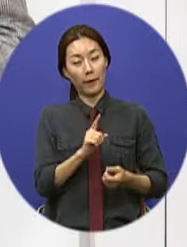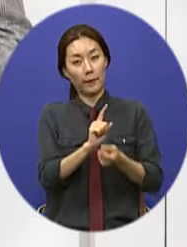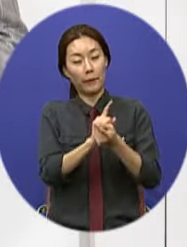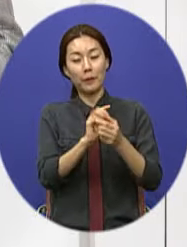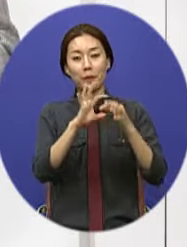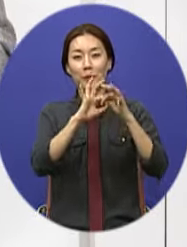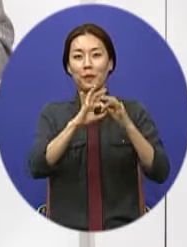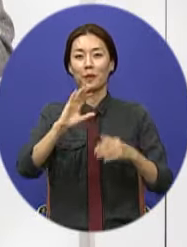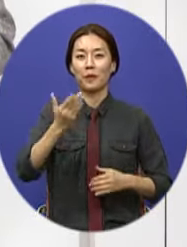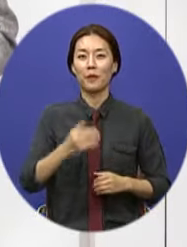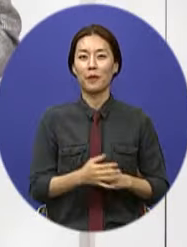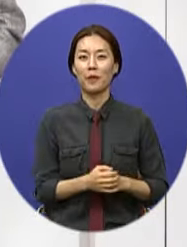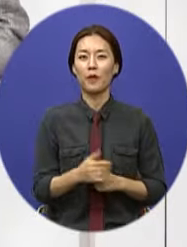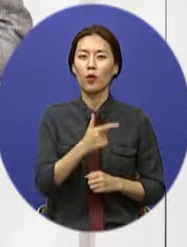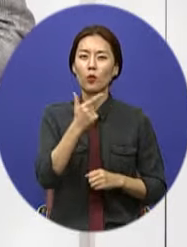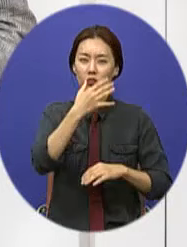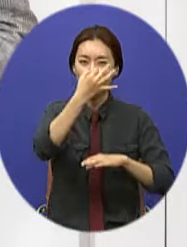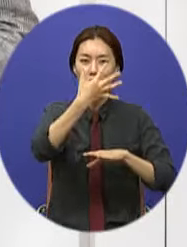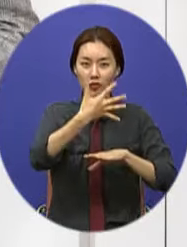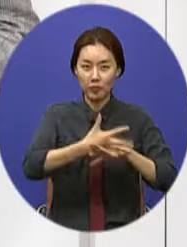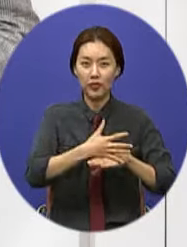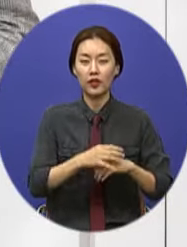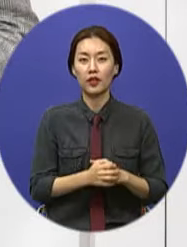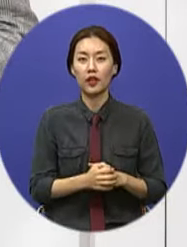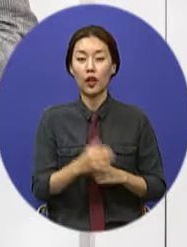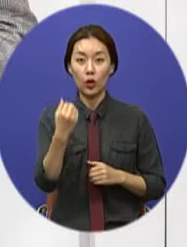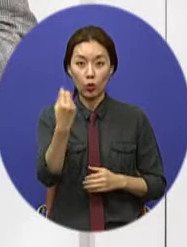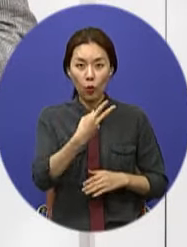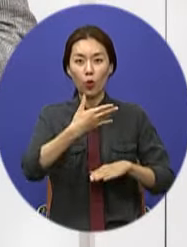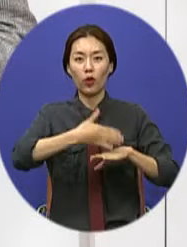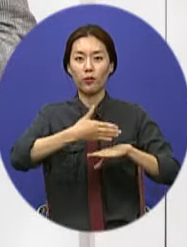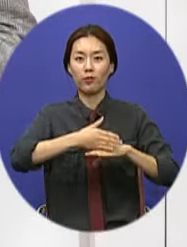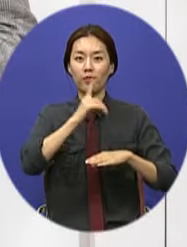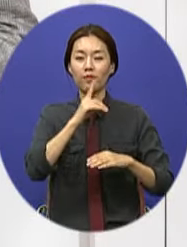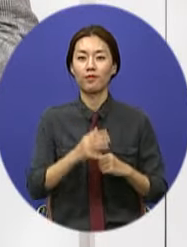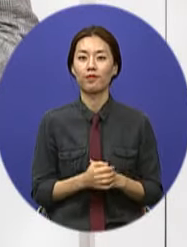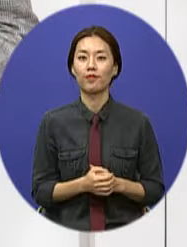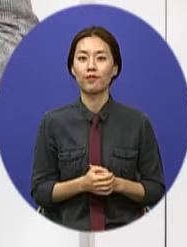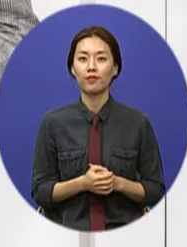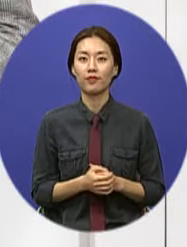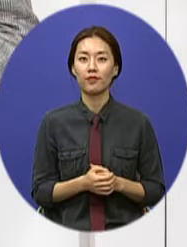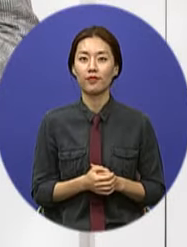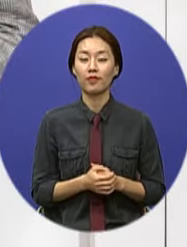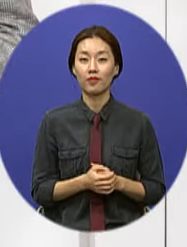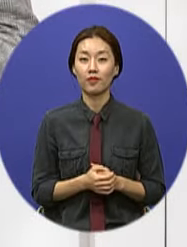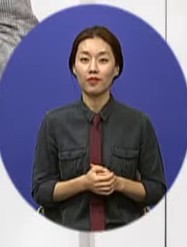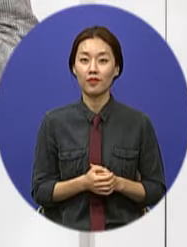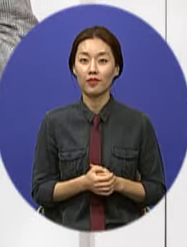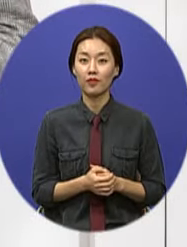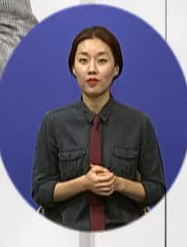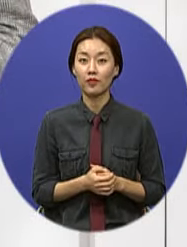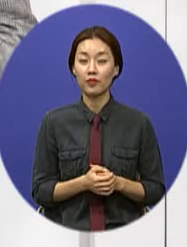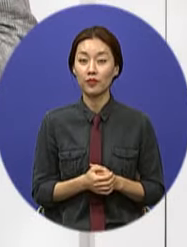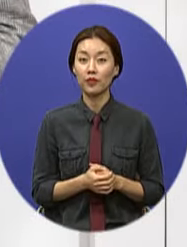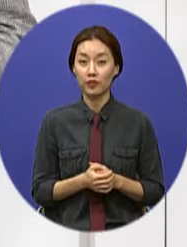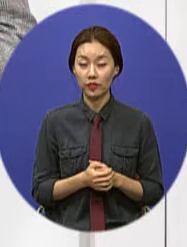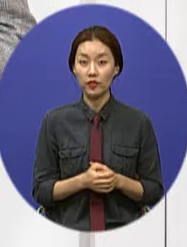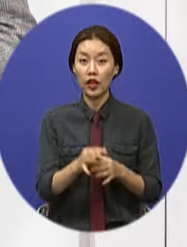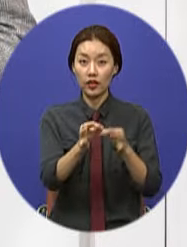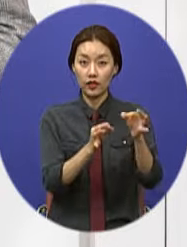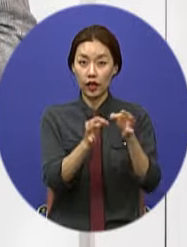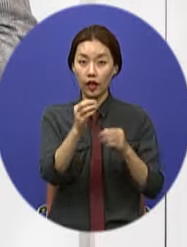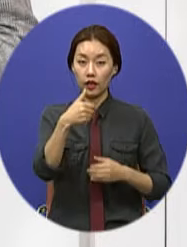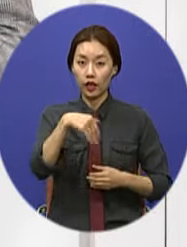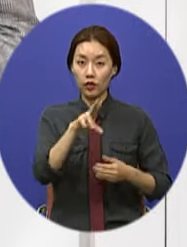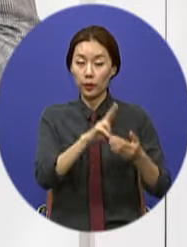네. 아유 참 너무 네, 죄송스럽고요. 네. 너무 감사합니다. 네. 어머니 저희도. 네. 그 이제 장에 나가서 장사하시고 할